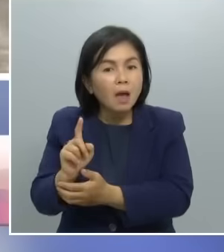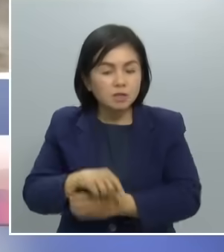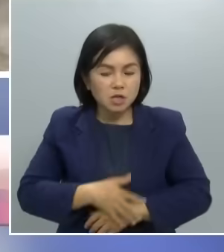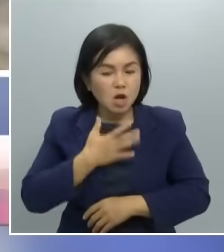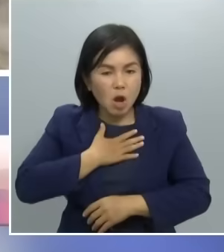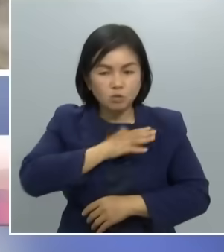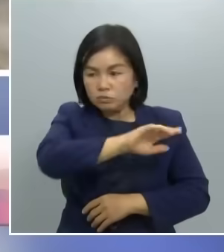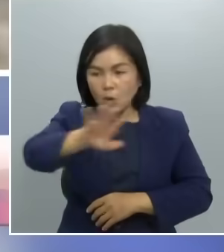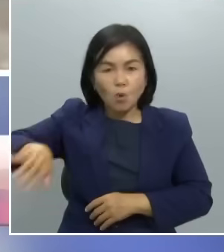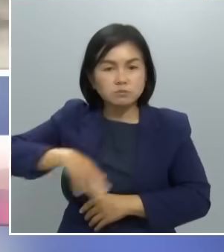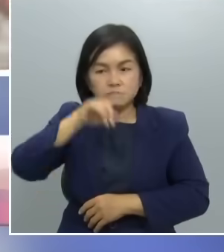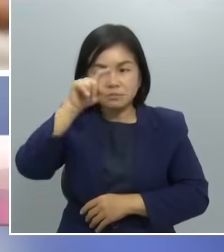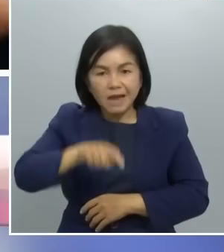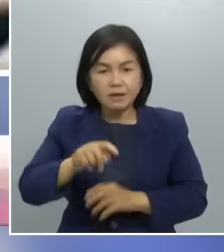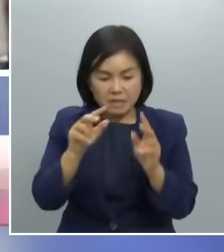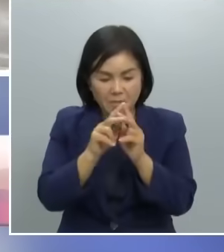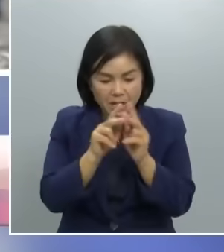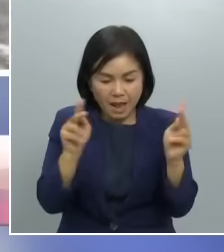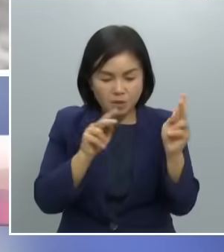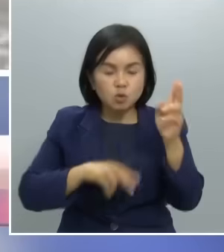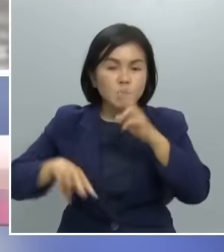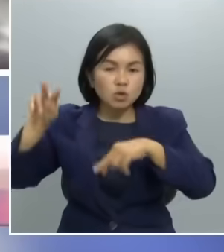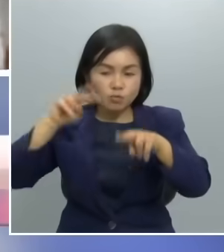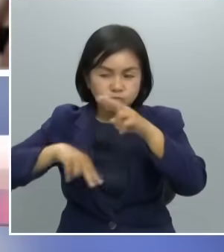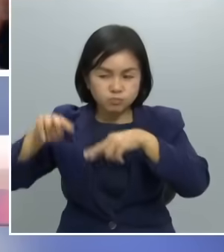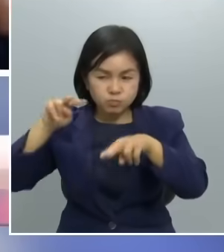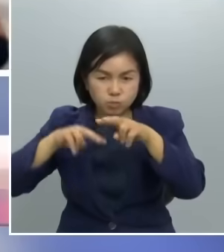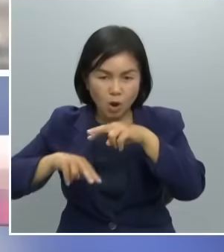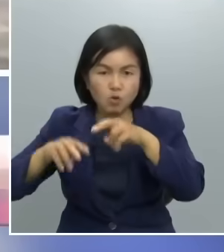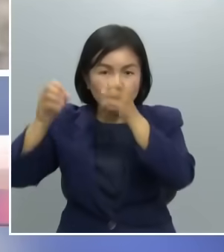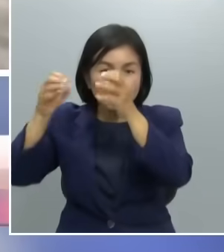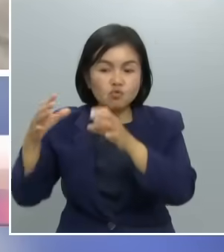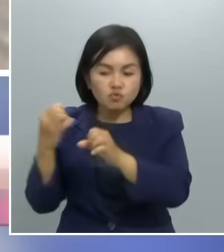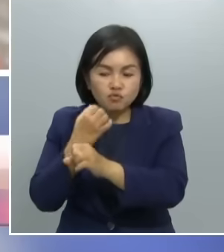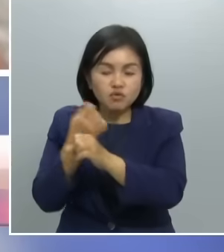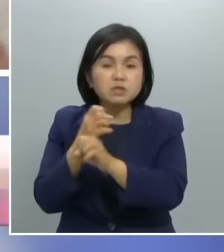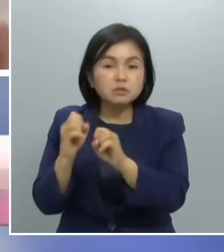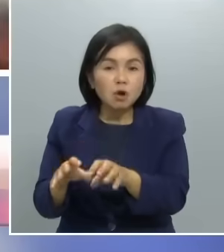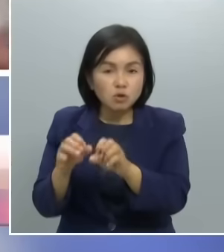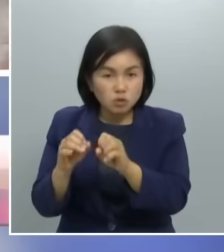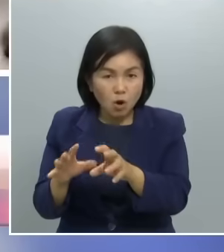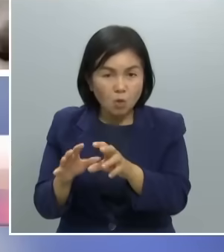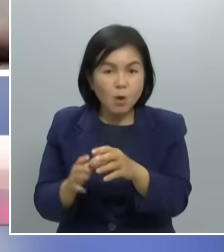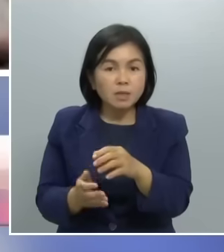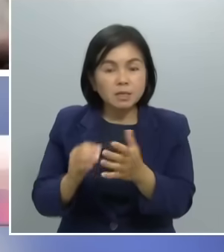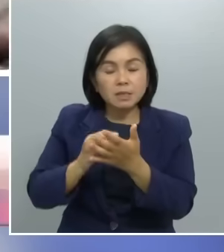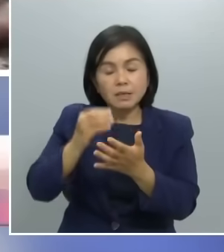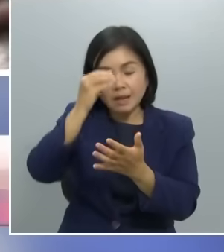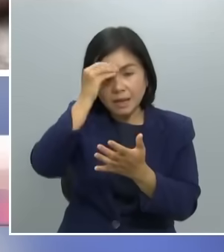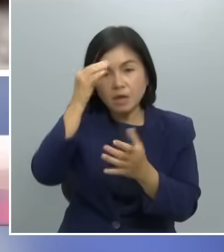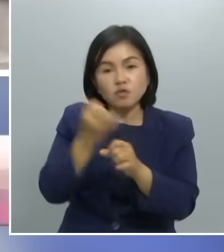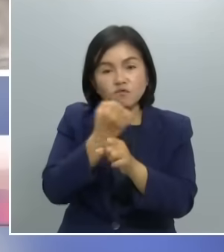ศษสั่งตั้งกรรมการสอบสวนคณะครูฝึกในวันที่เกิดเหตุทุกคนทางปกคร